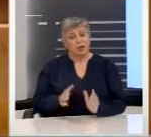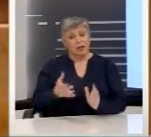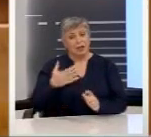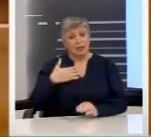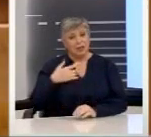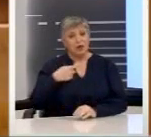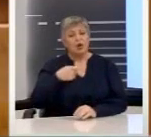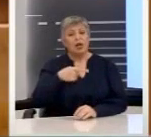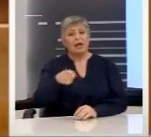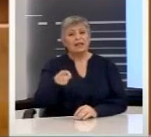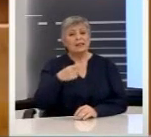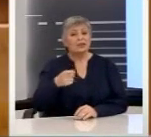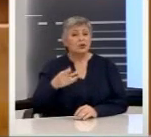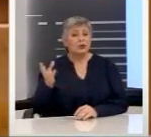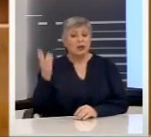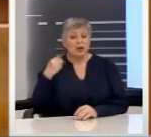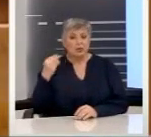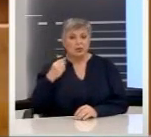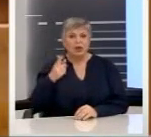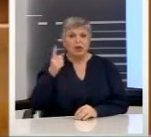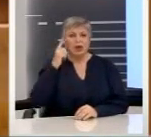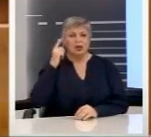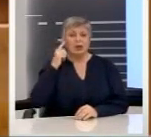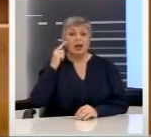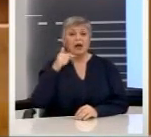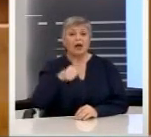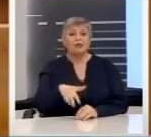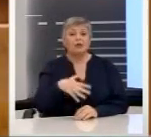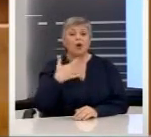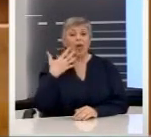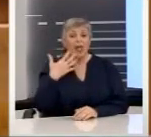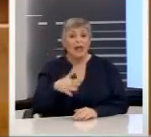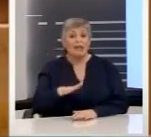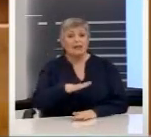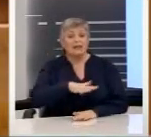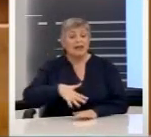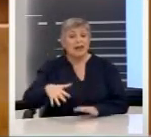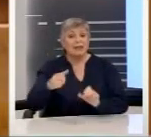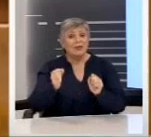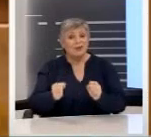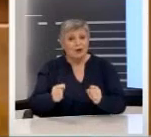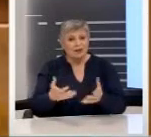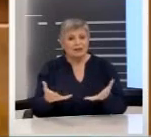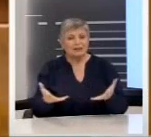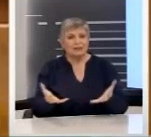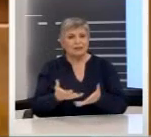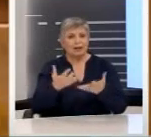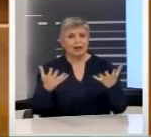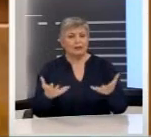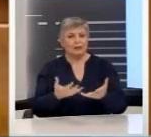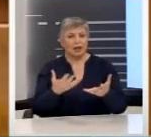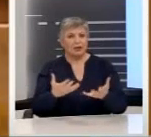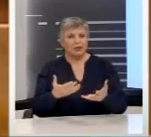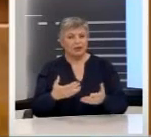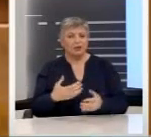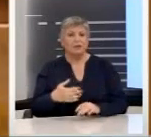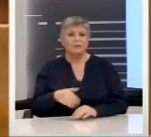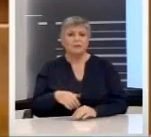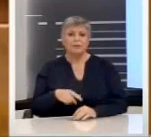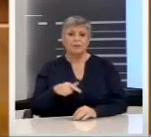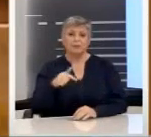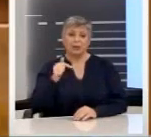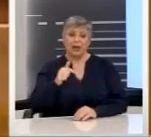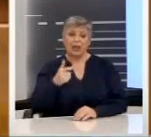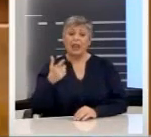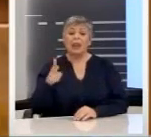βάση την αλλαχή στη βάση. Νομική, πολιτική, λογική βάση η πρότασή σας. Πρώτον, η εισαγγελέα κυρία